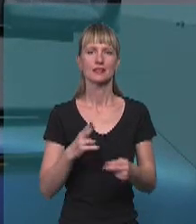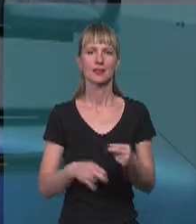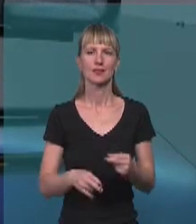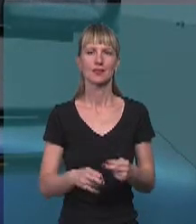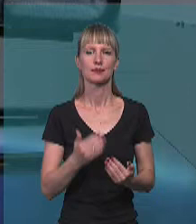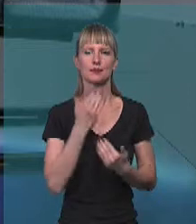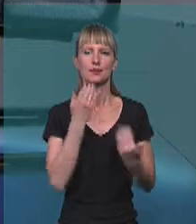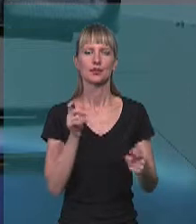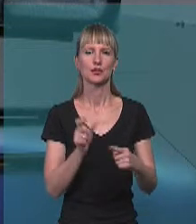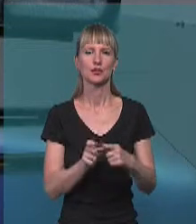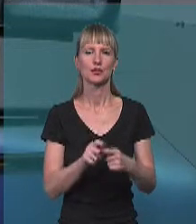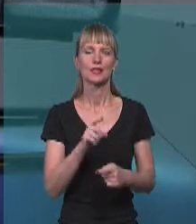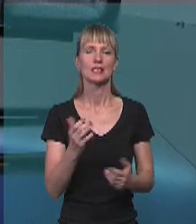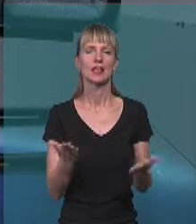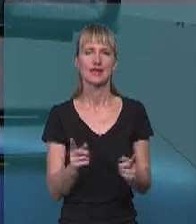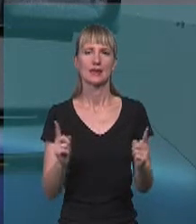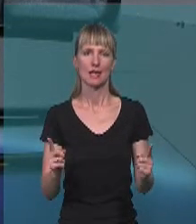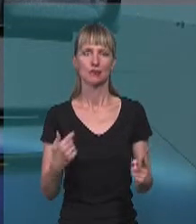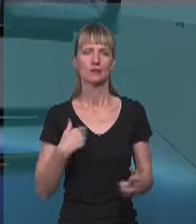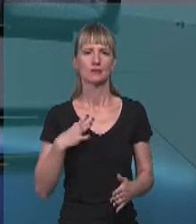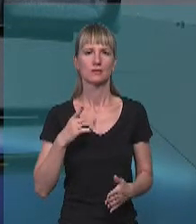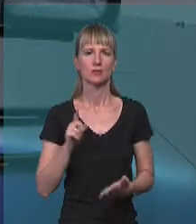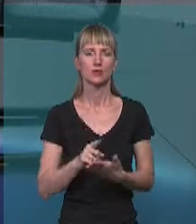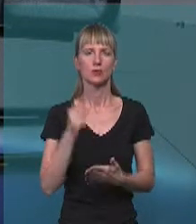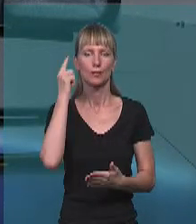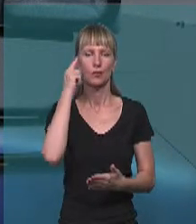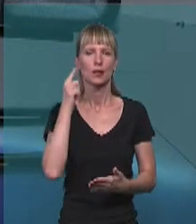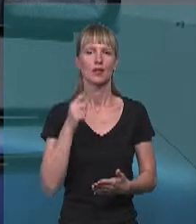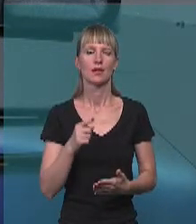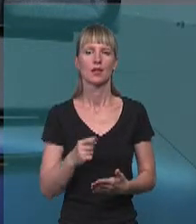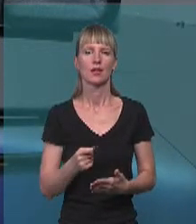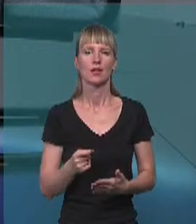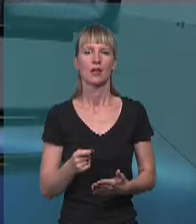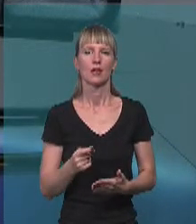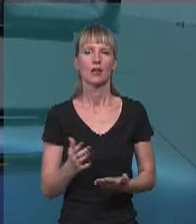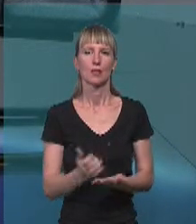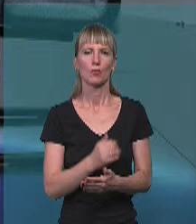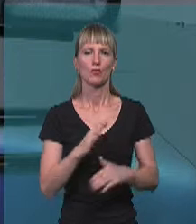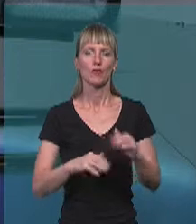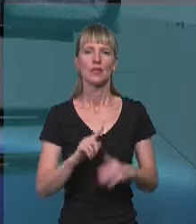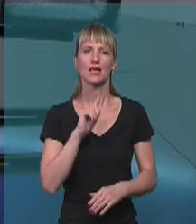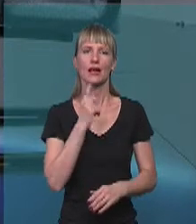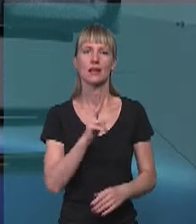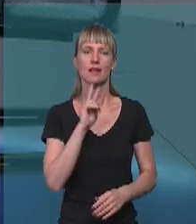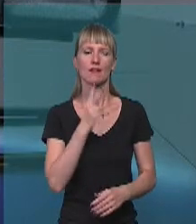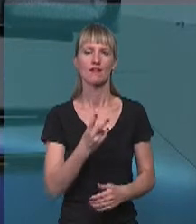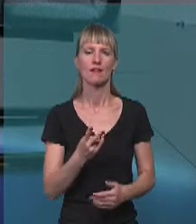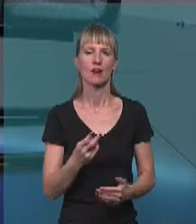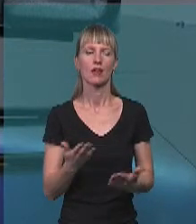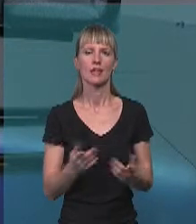просто останнє слово. За який термін ми маємо визначити, діти мають визначитися із майбутньою професією? За рік, за два?